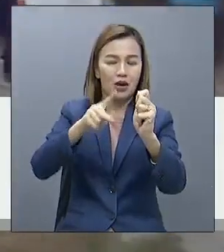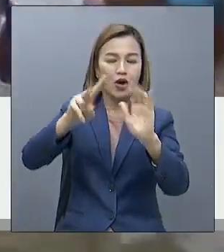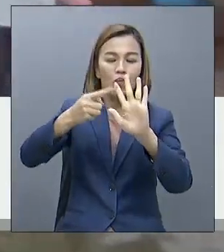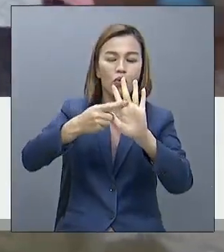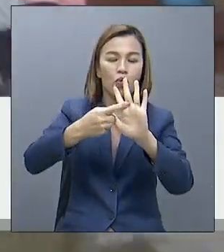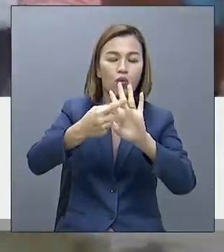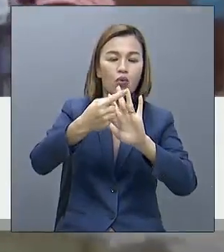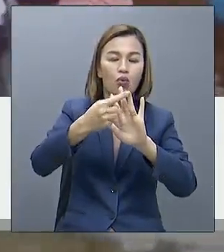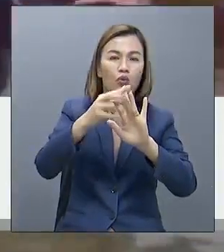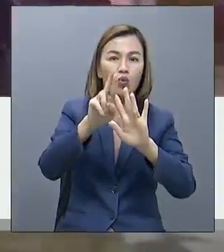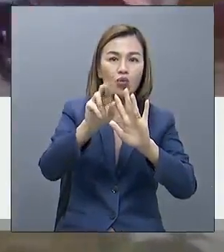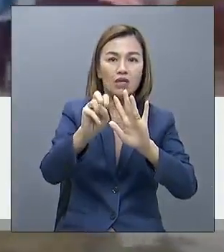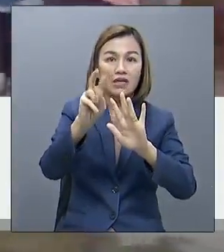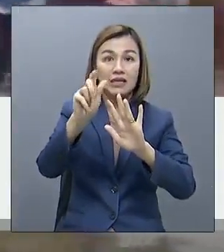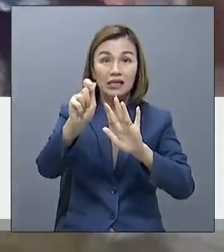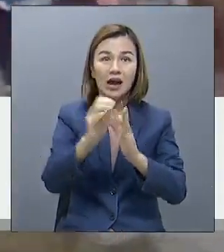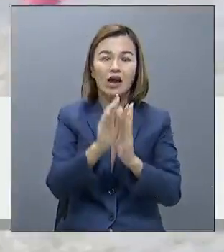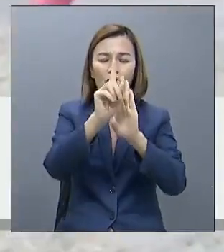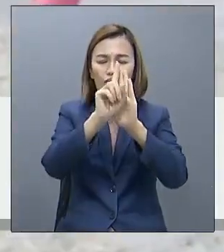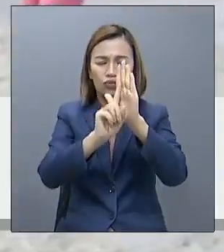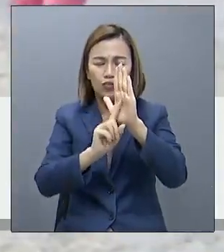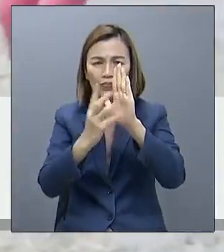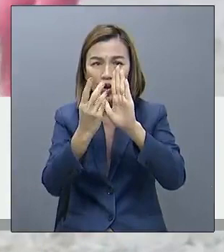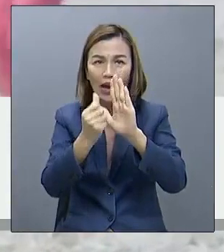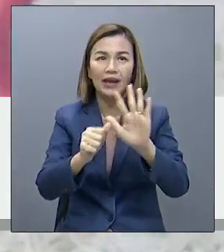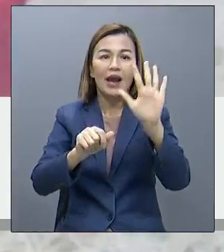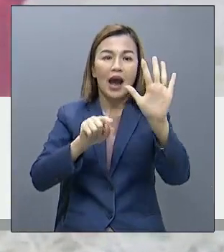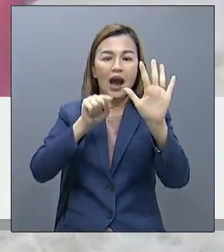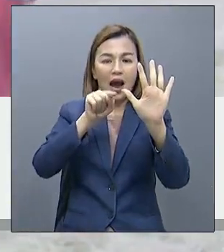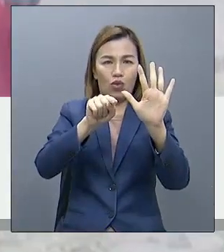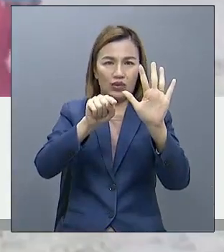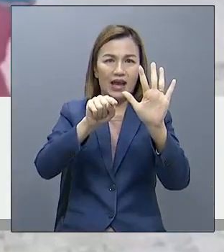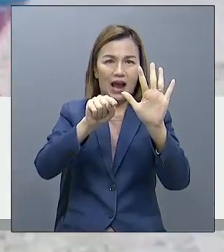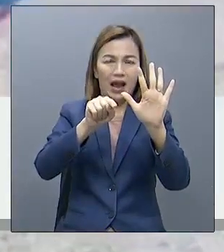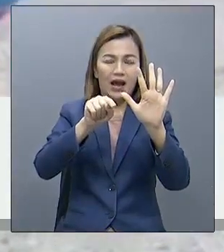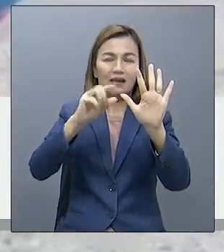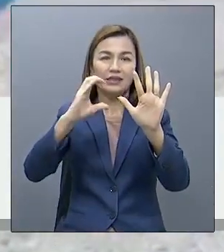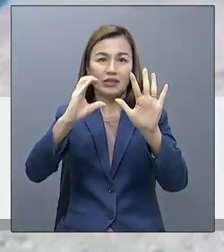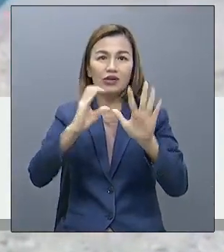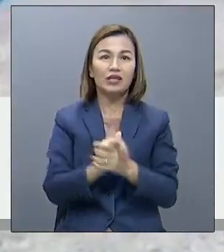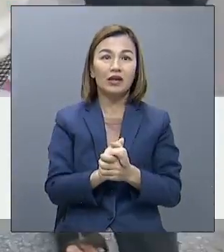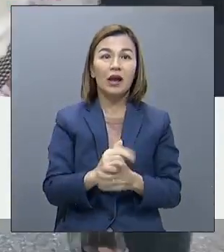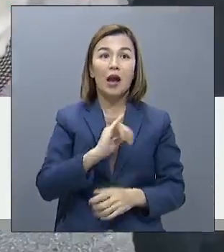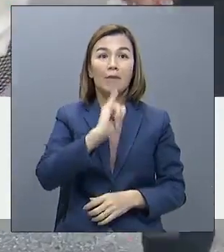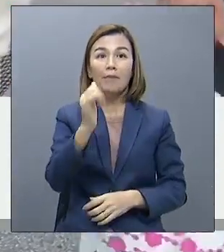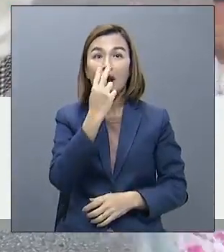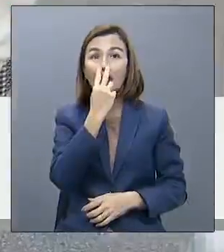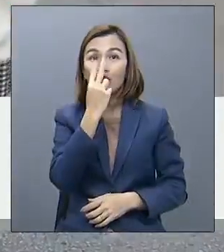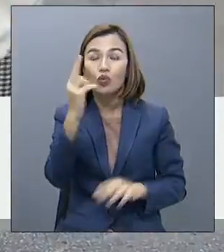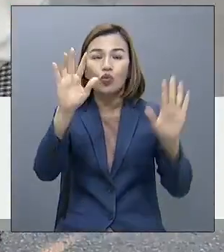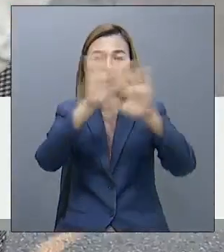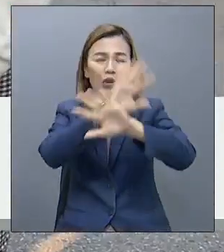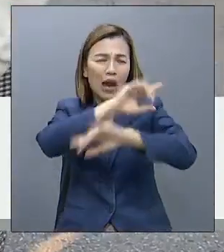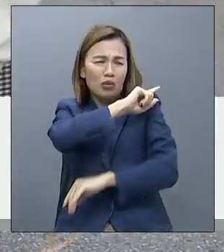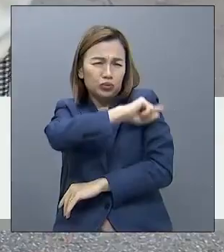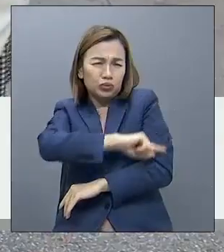ได้อยู่ที่5องศาเซลเซียสนักท่องเที่ยวไม่พลาดที่จะไปชมพระอาทิตย์ขึ้นยามเช้าแล้วก็ได้ชมทะเลหมอกอีกด้วยค่ะส่ว